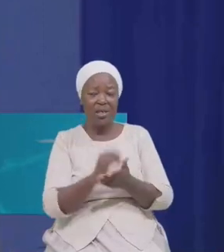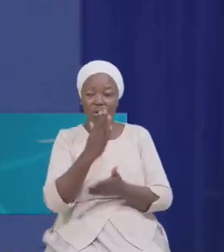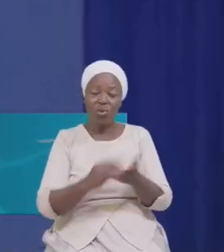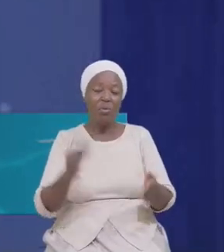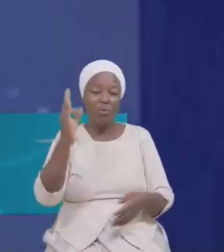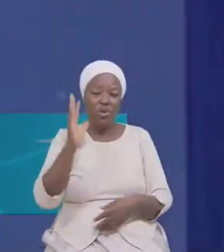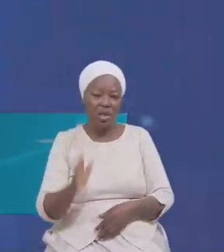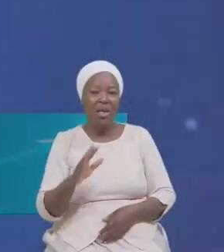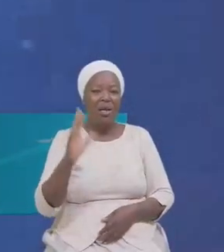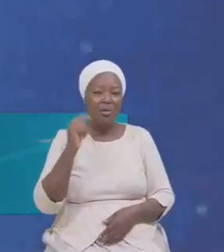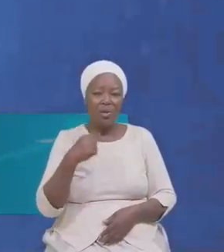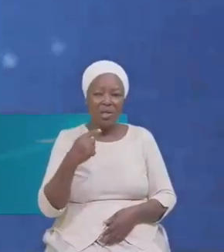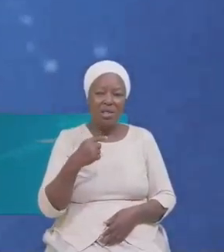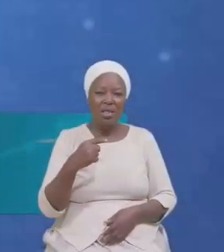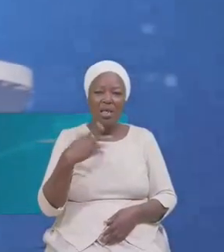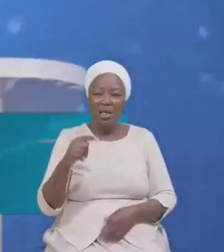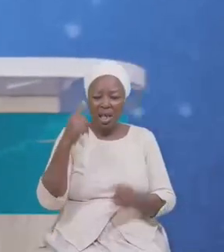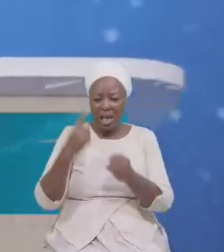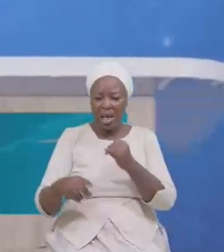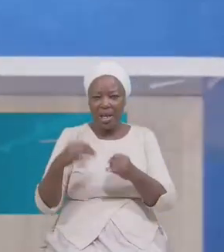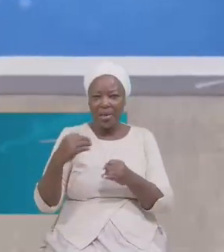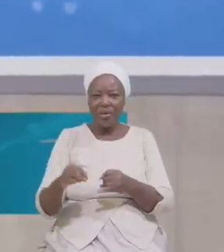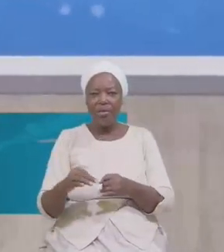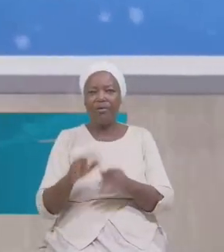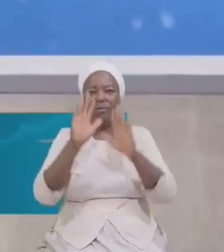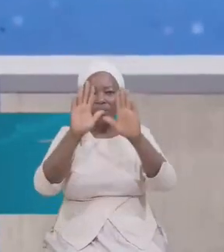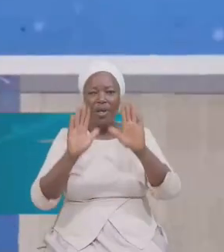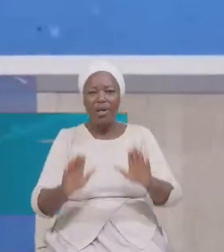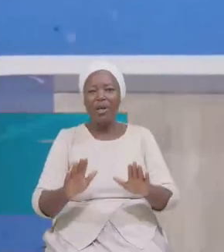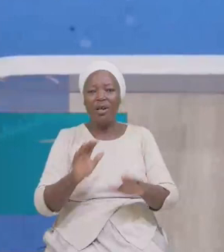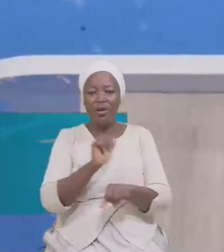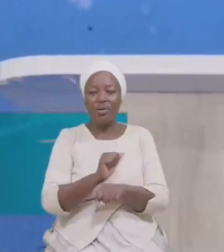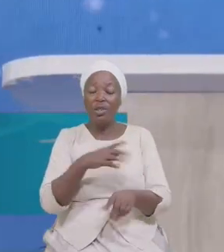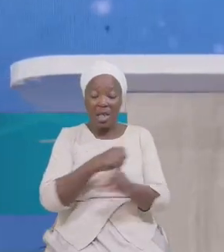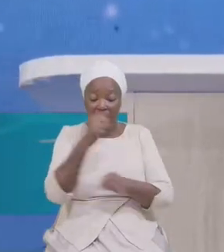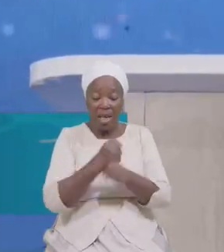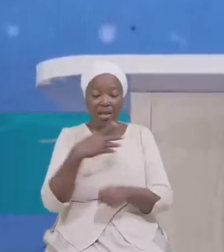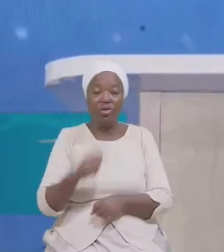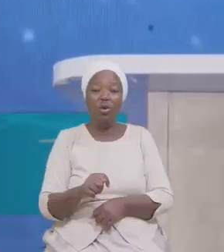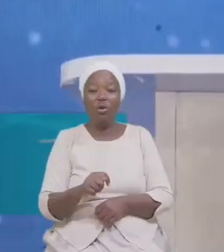prédicateurs, ils disent que l'âge des miracles est dépassé. Soit ils